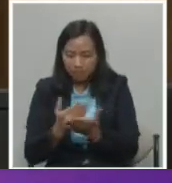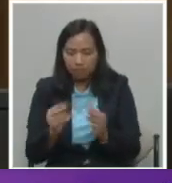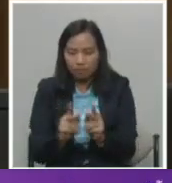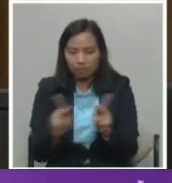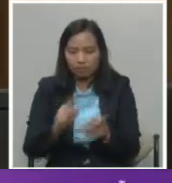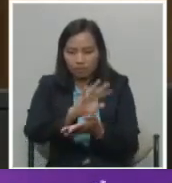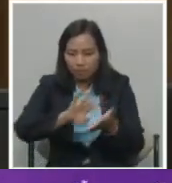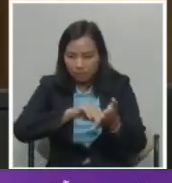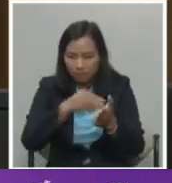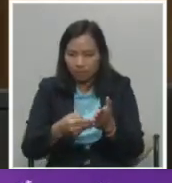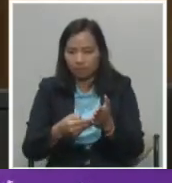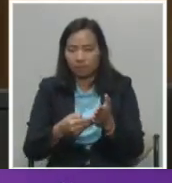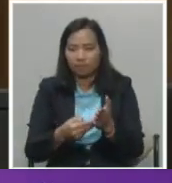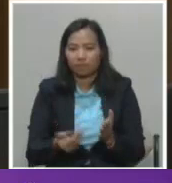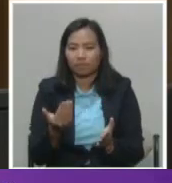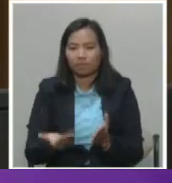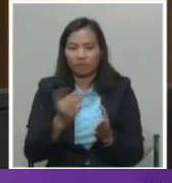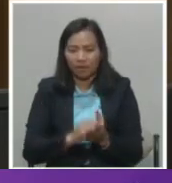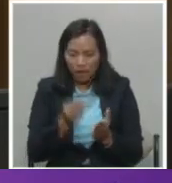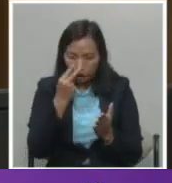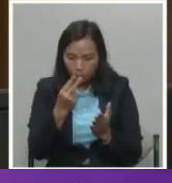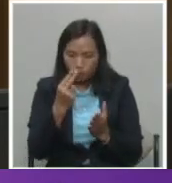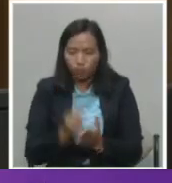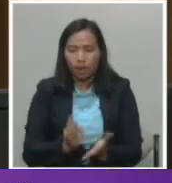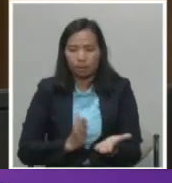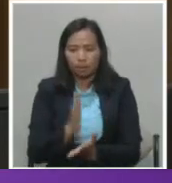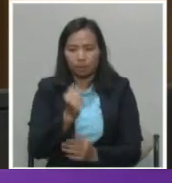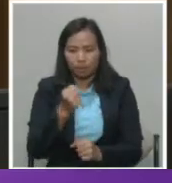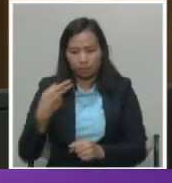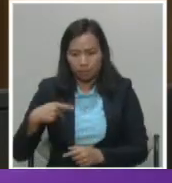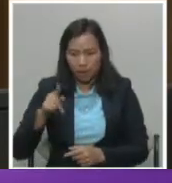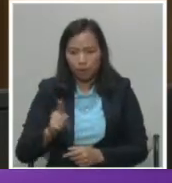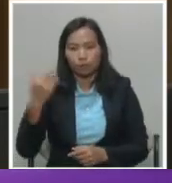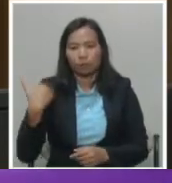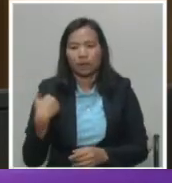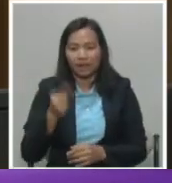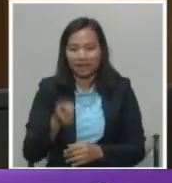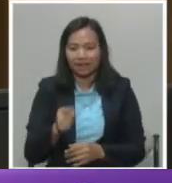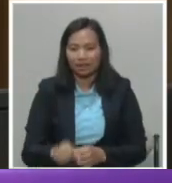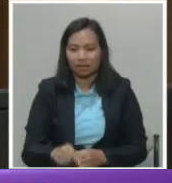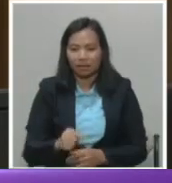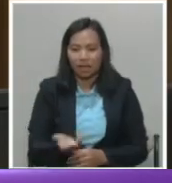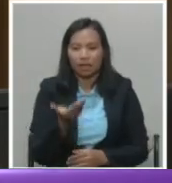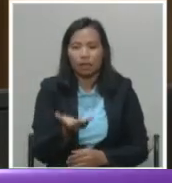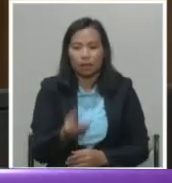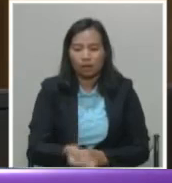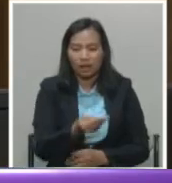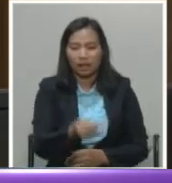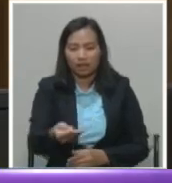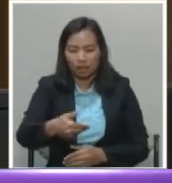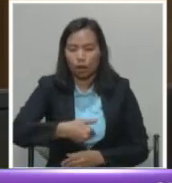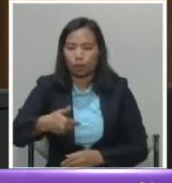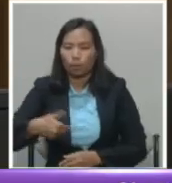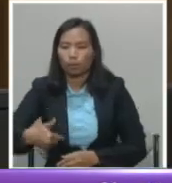าแผนงานใดที่จะมองดูแล้วมันจะเกิดผลสัมฤทธิ์ไม่ใช่จิ้มไปตรงไหนก็ได้เอาใครขอเท่าไหร่ก็ให้เอาต่อร